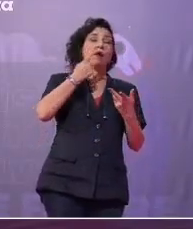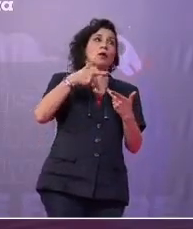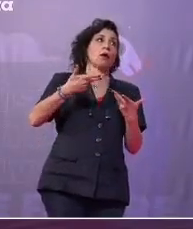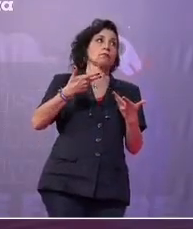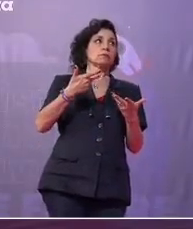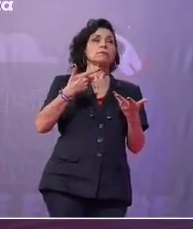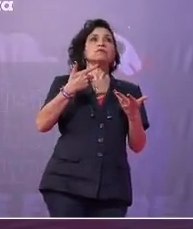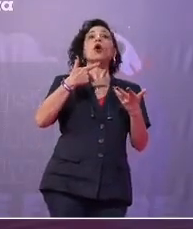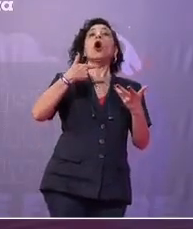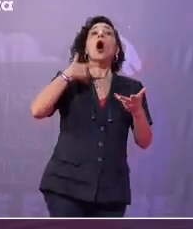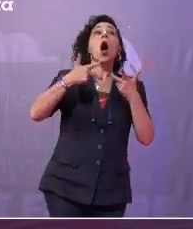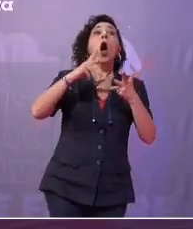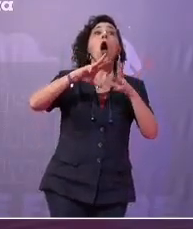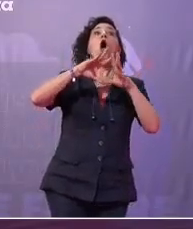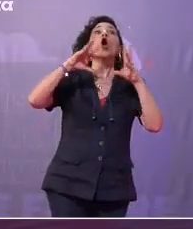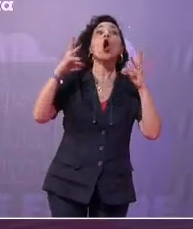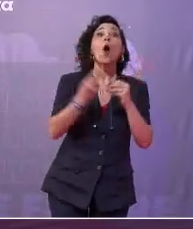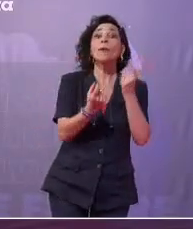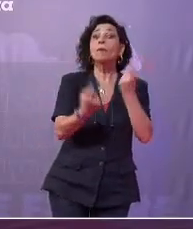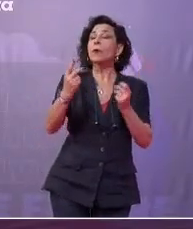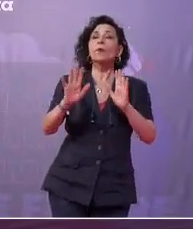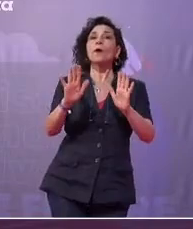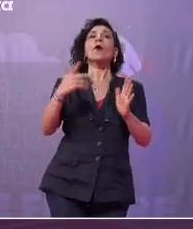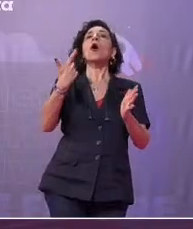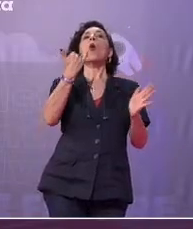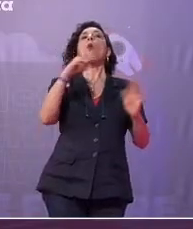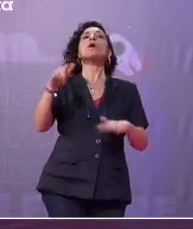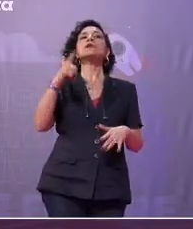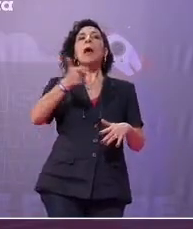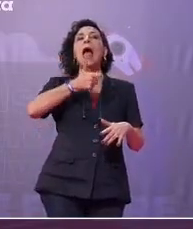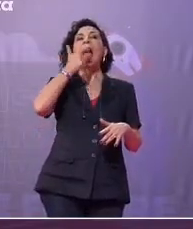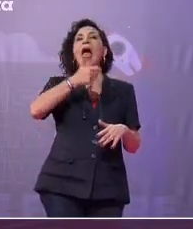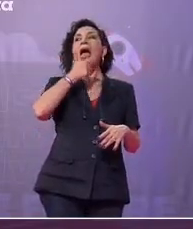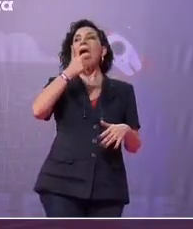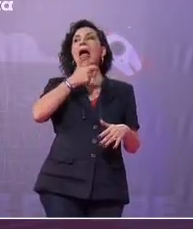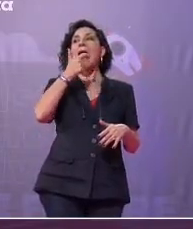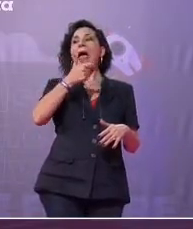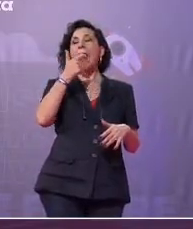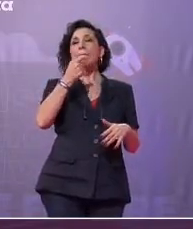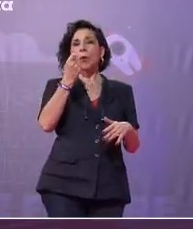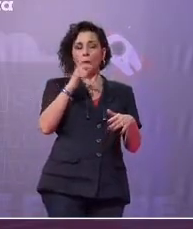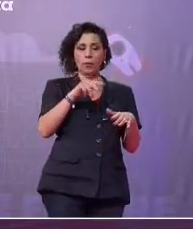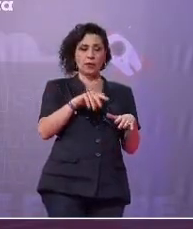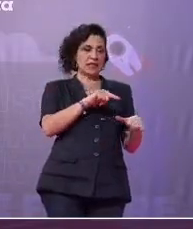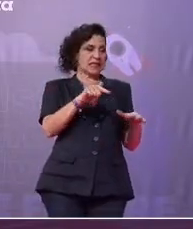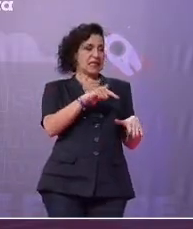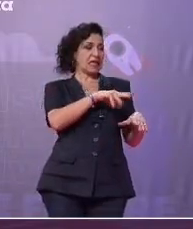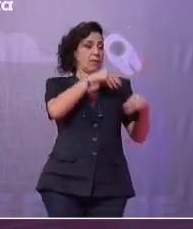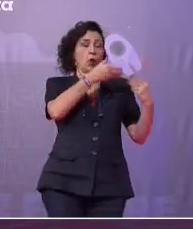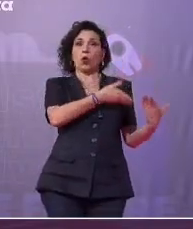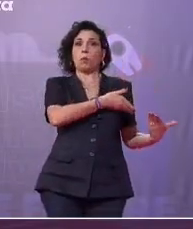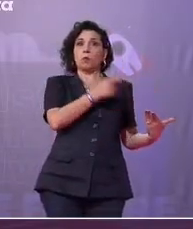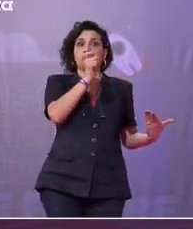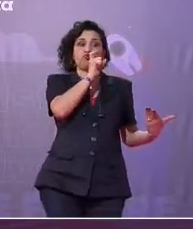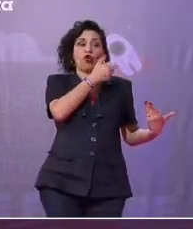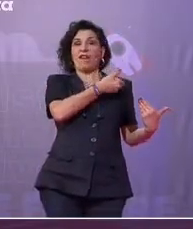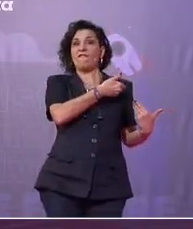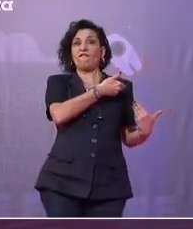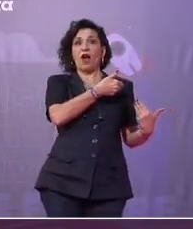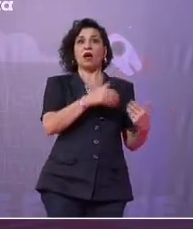sicuramente decisivo il passo che ha fatto Apple ultimamente a inizio settimana quindi veramente pochi giorni